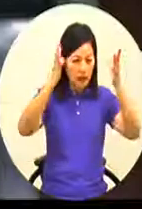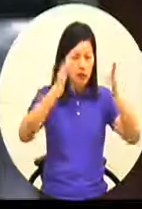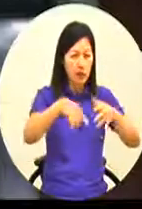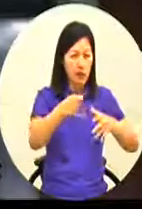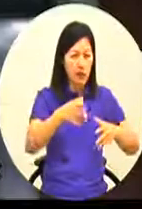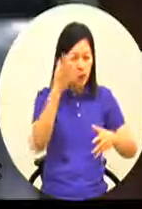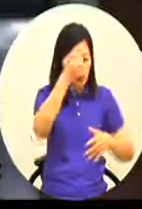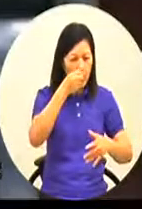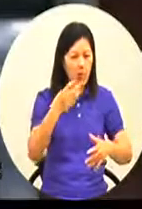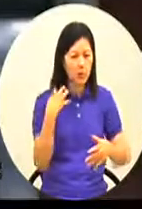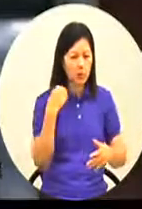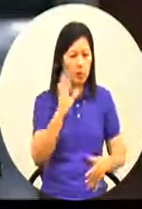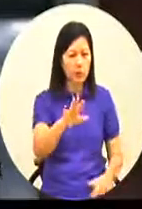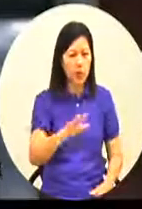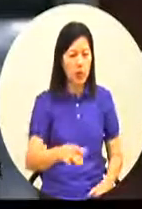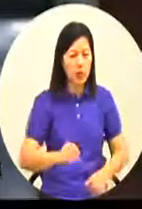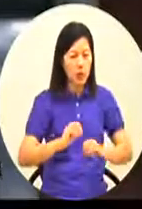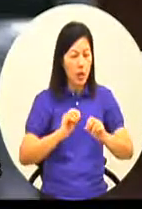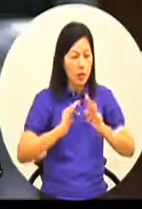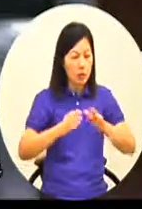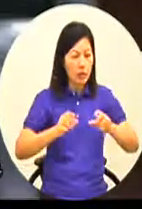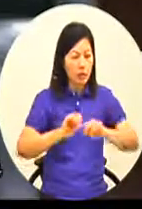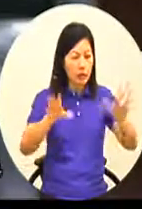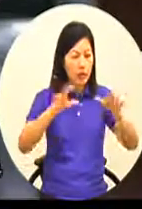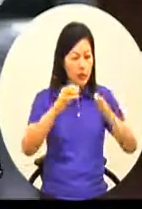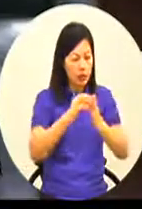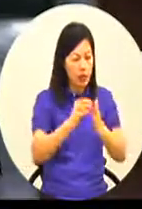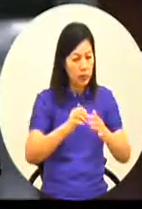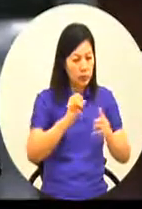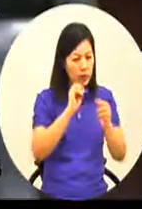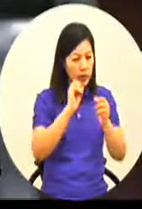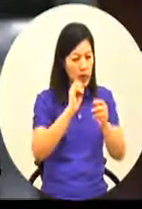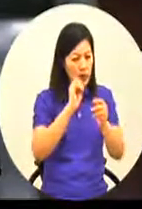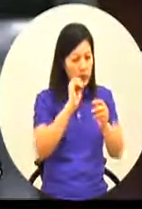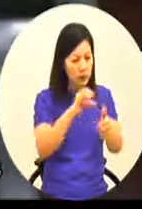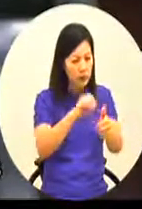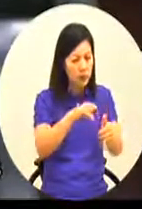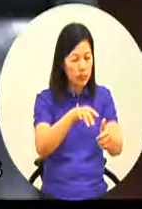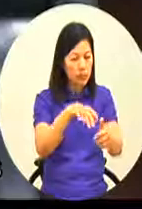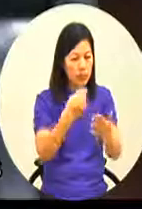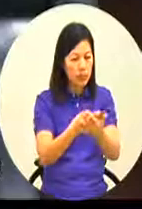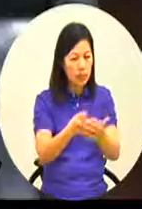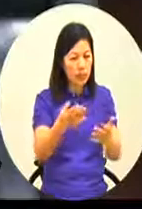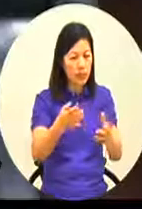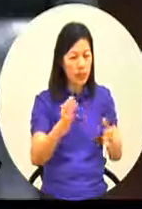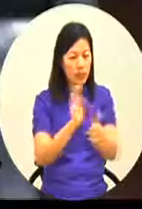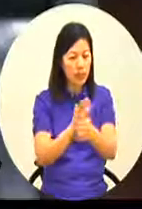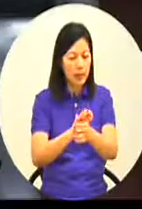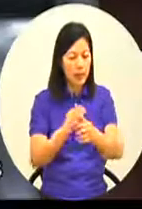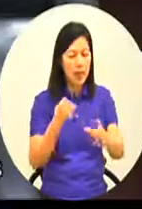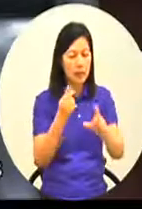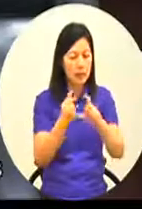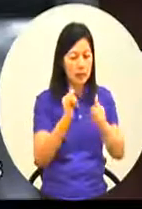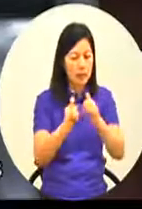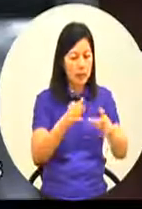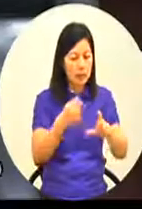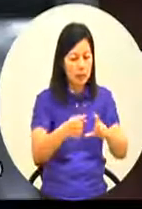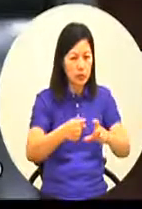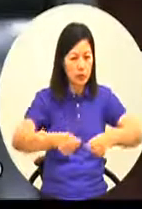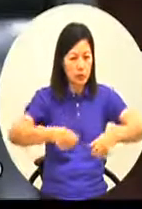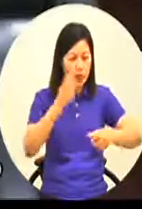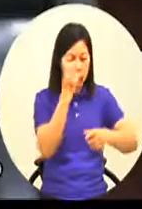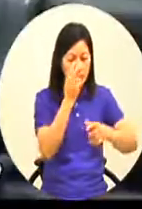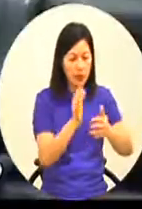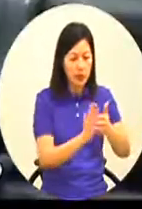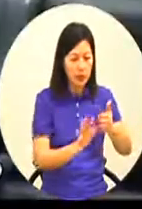那我不知道我们都发局要怎么样去通知，或者是怎么样去协助这些社区跟大楼管理委员会了